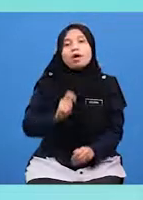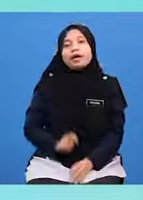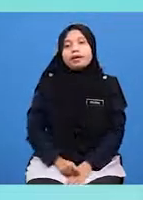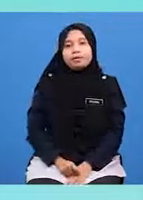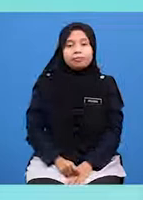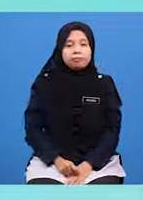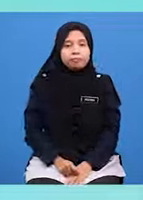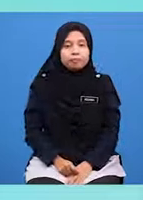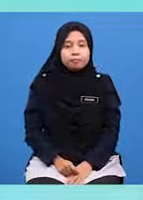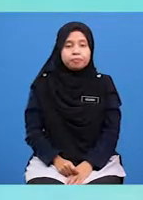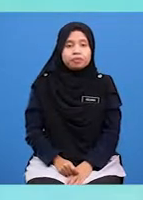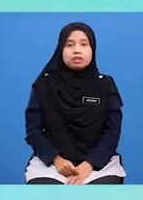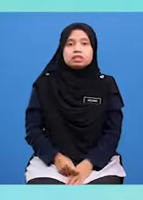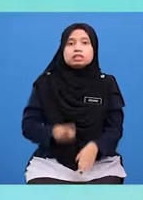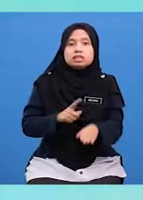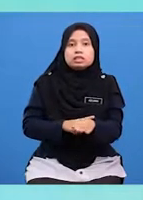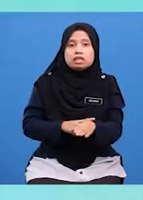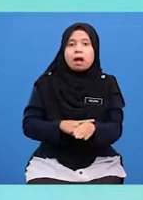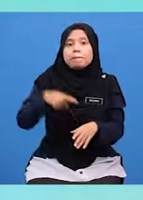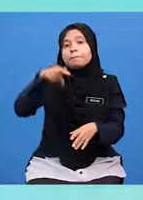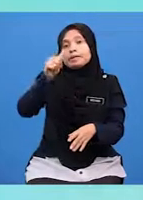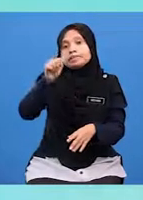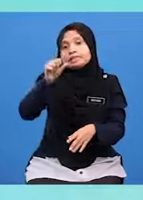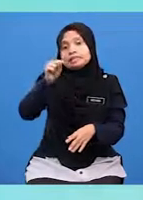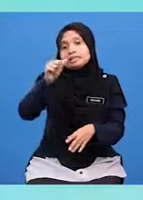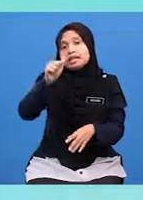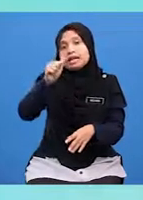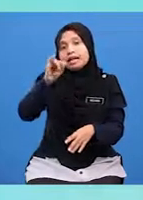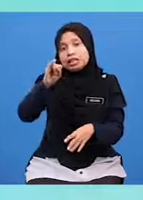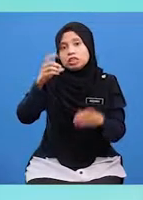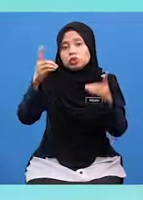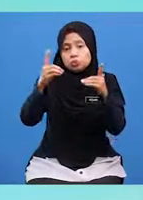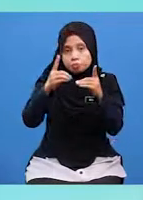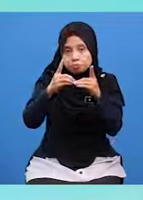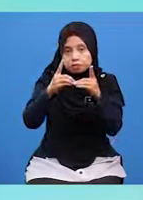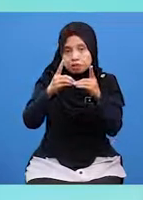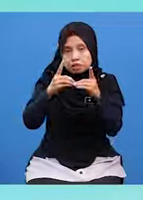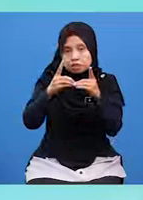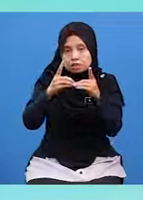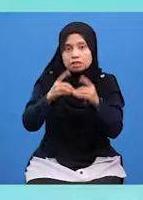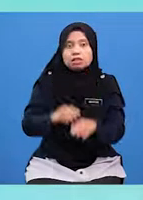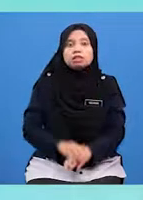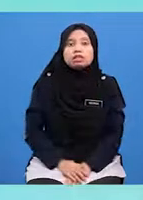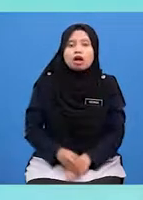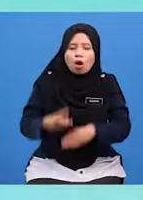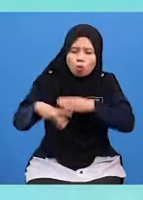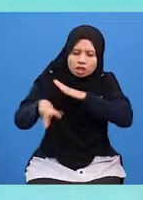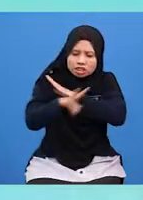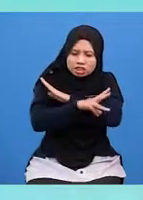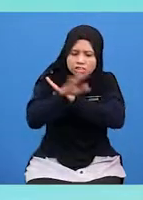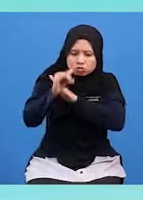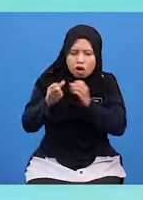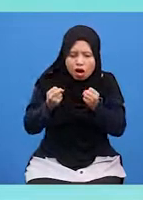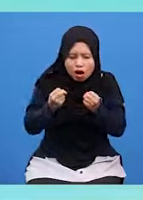kerajaan. Manakala di Pasai, Sumatera, beliau menggambarkan sebagai kawasan yang amat